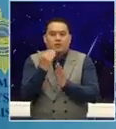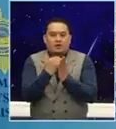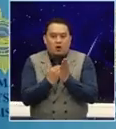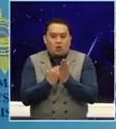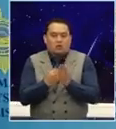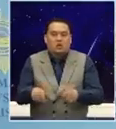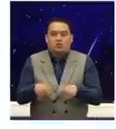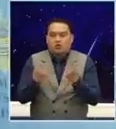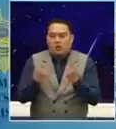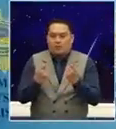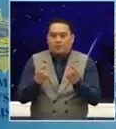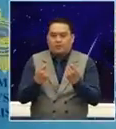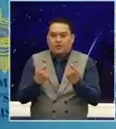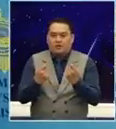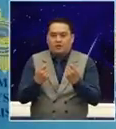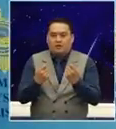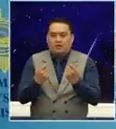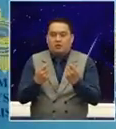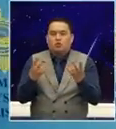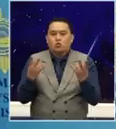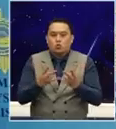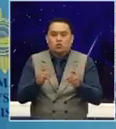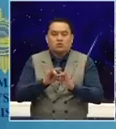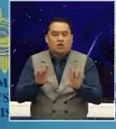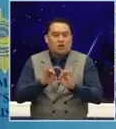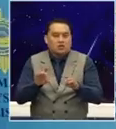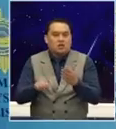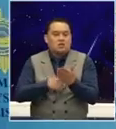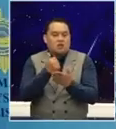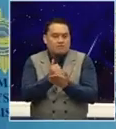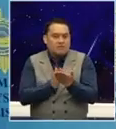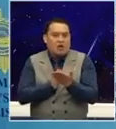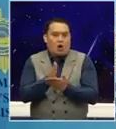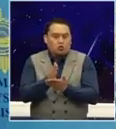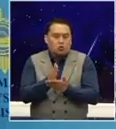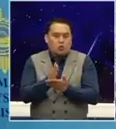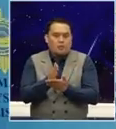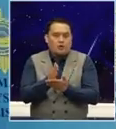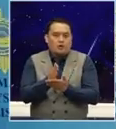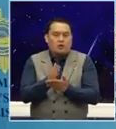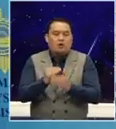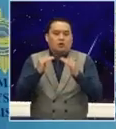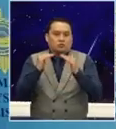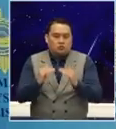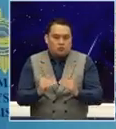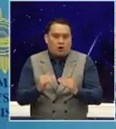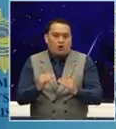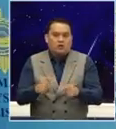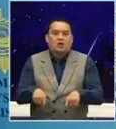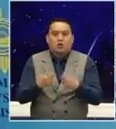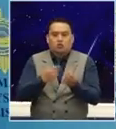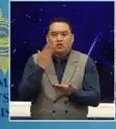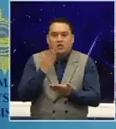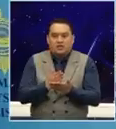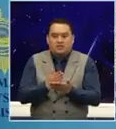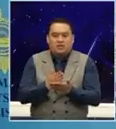административных правонарушениях. В то же время необходимо отметить, что основной поток нарушителей на блокпостах немного утих, но все же нарушители